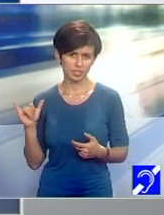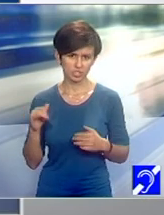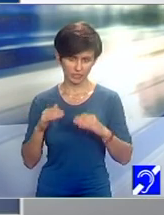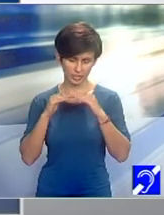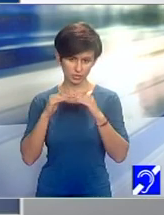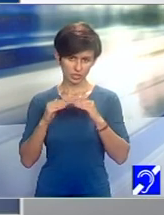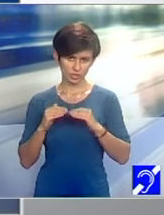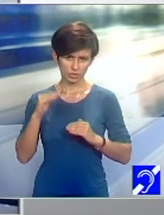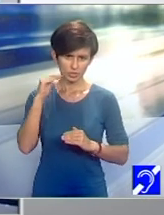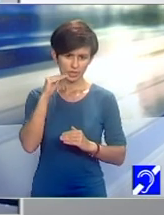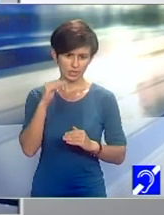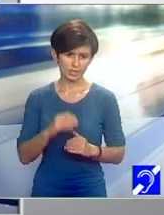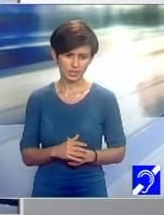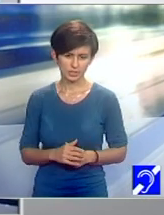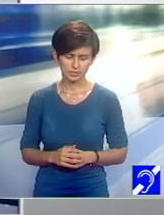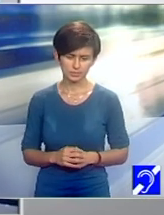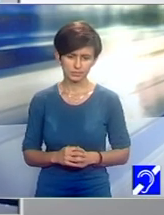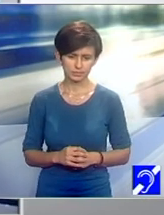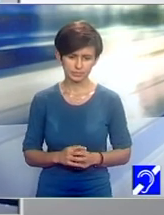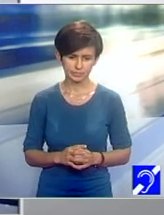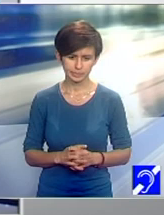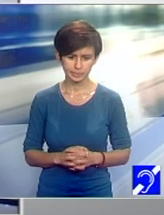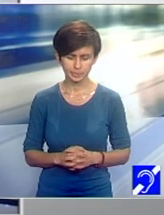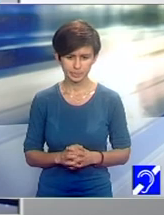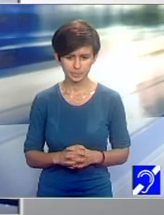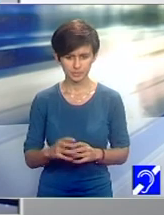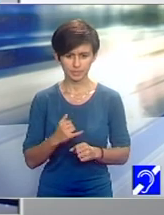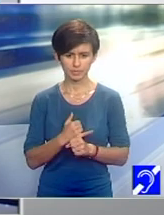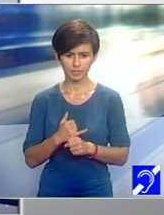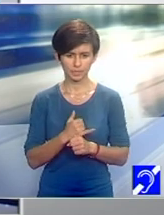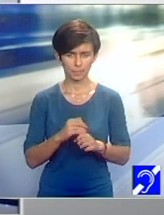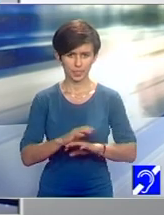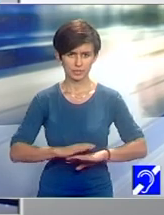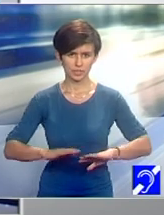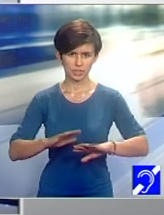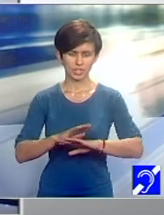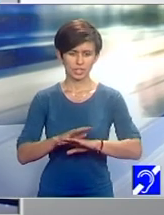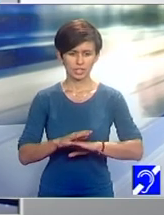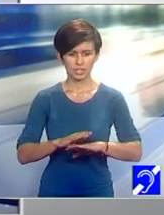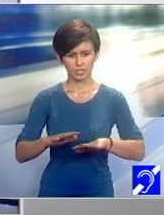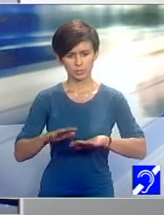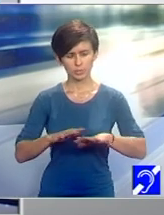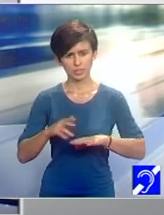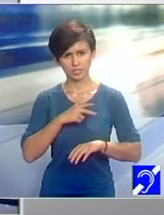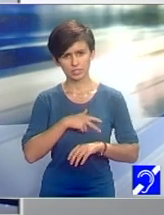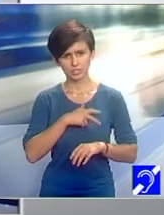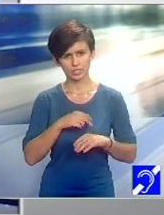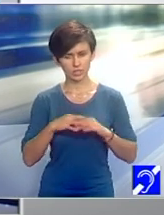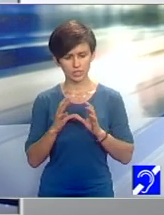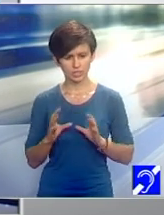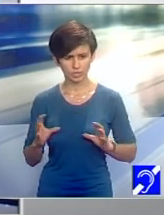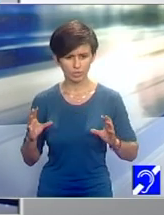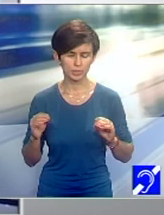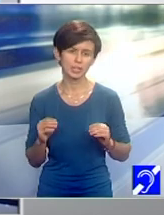superioară. Deci, ca observație generală, mobilitatea socială în România a căzut,